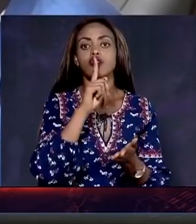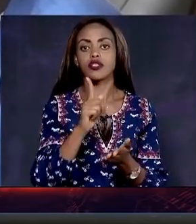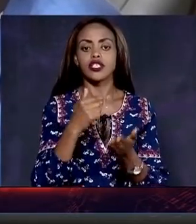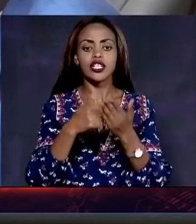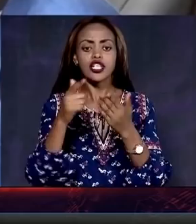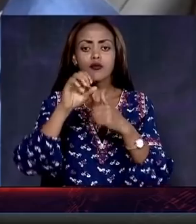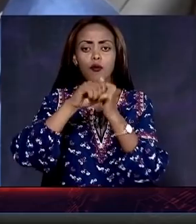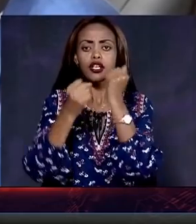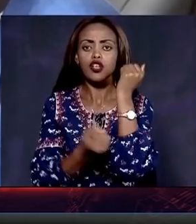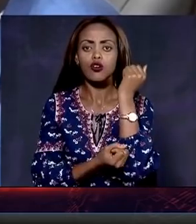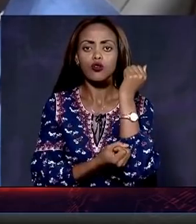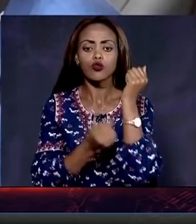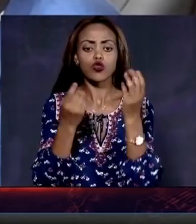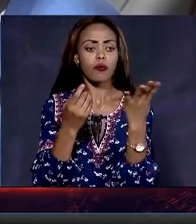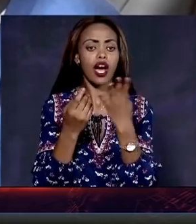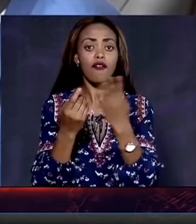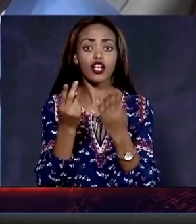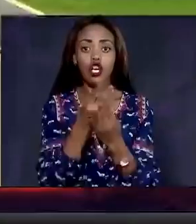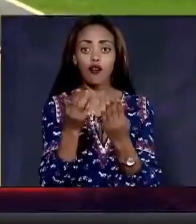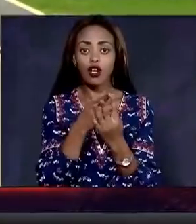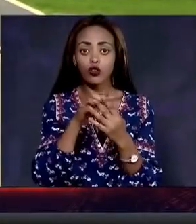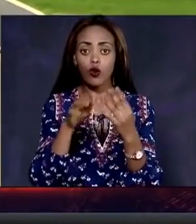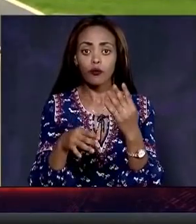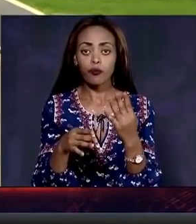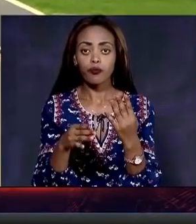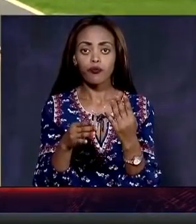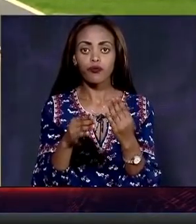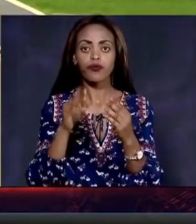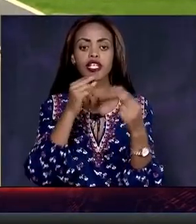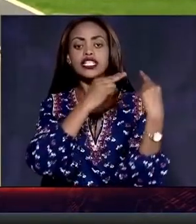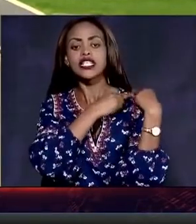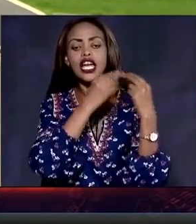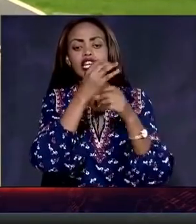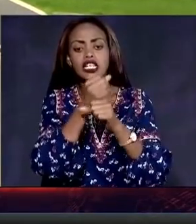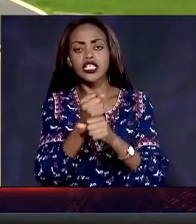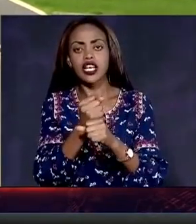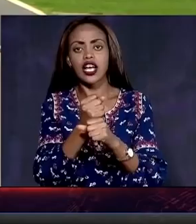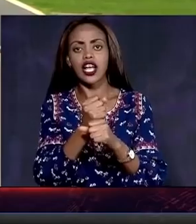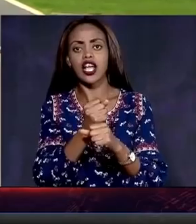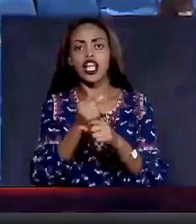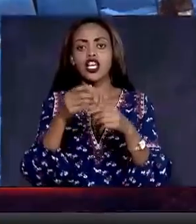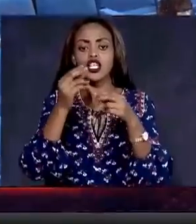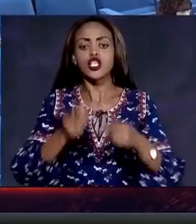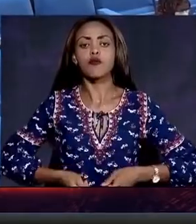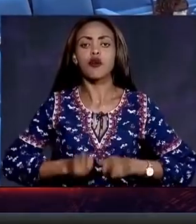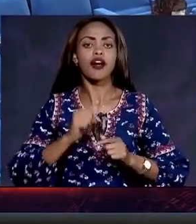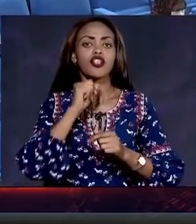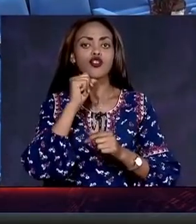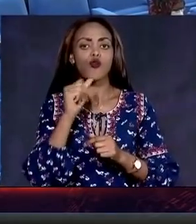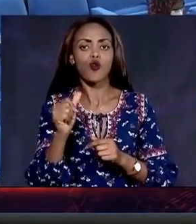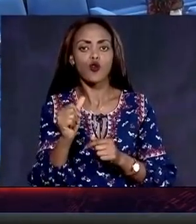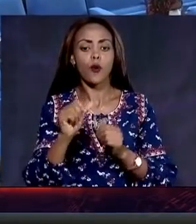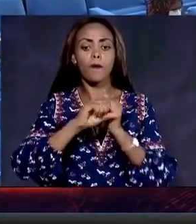ازی که آب مسرتو زمر وعده من مارت تاتیاتم سلطان حسکا سلطان بیشکان من مارت هزی کوینو